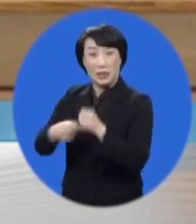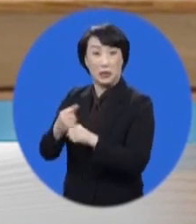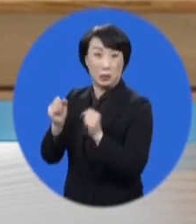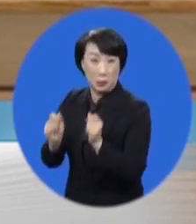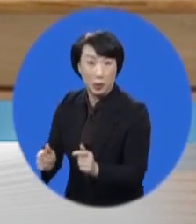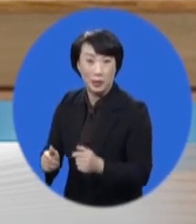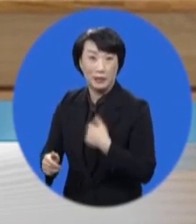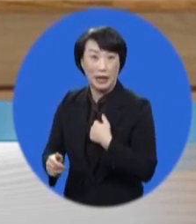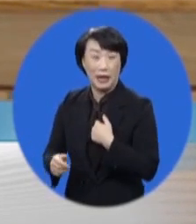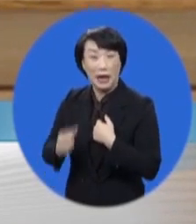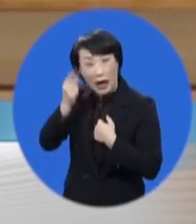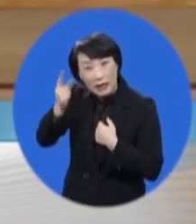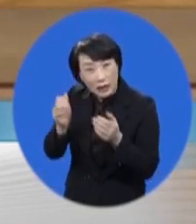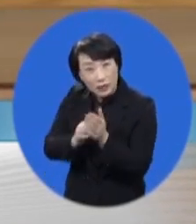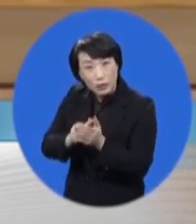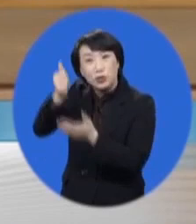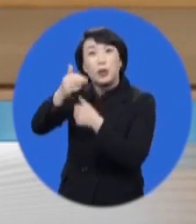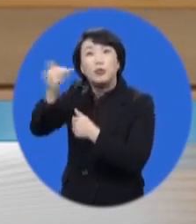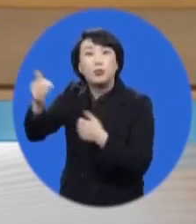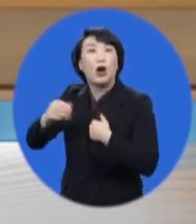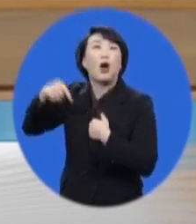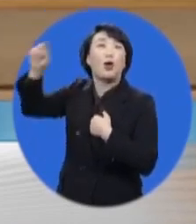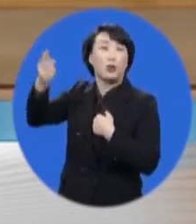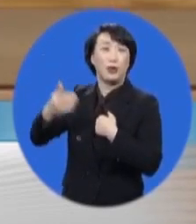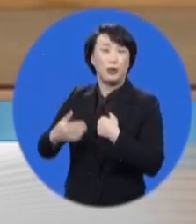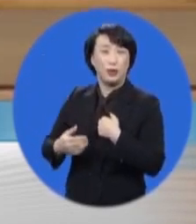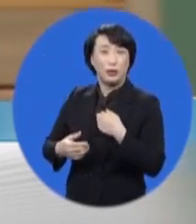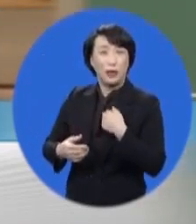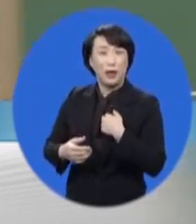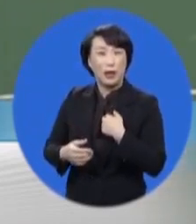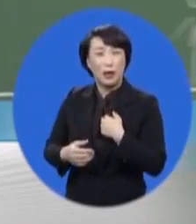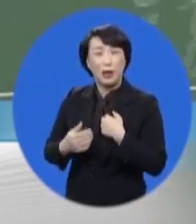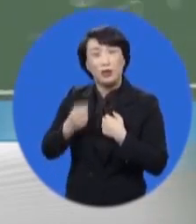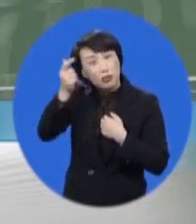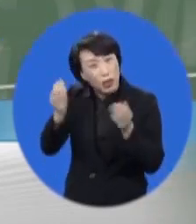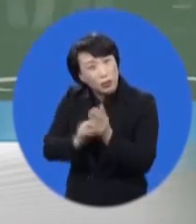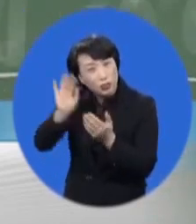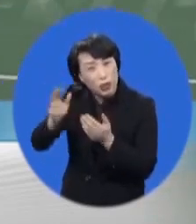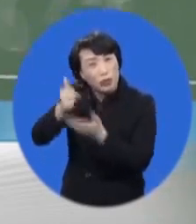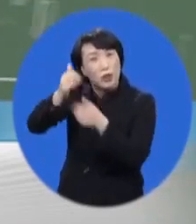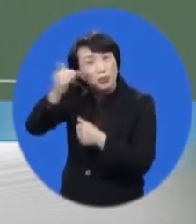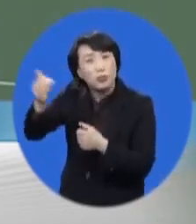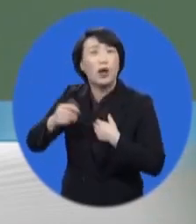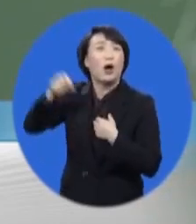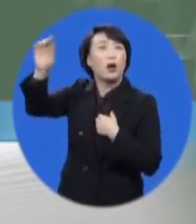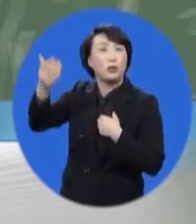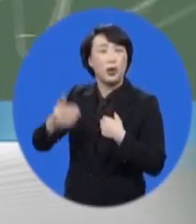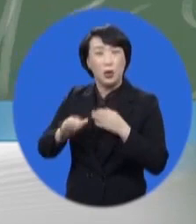기회, 내가 한 달 있다 주님이 부르시면 가야 하고, 내가 6개월 있다 주님이 부르시면 가야